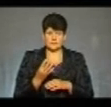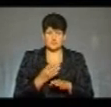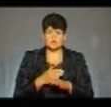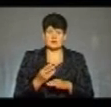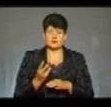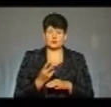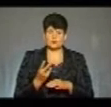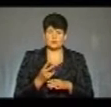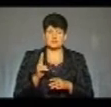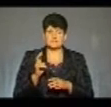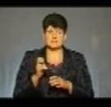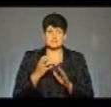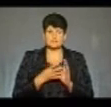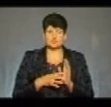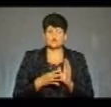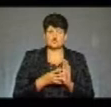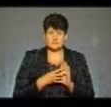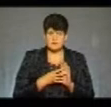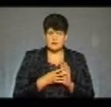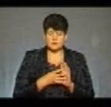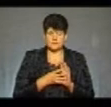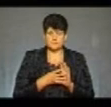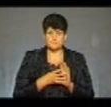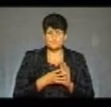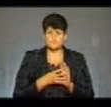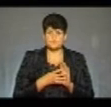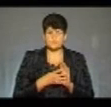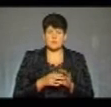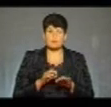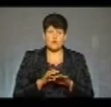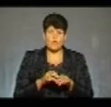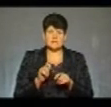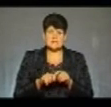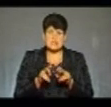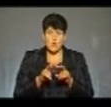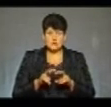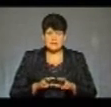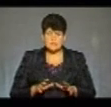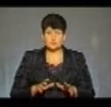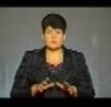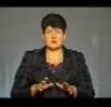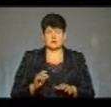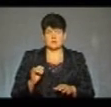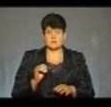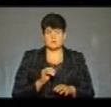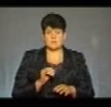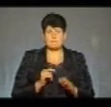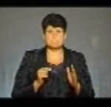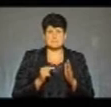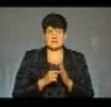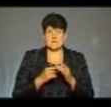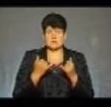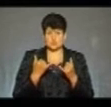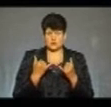частиною 2 294, також ще за однією статтею. Проводиться розслідування, і мета